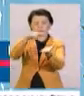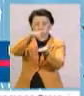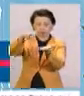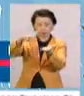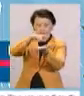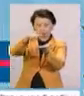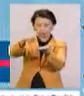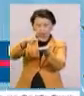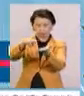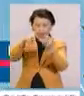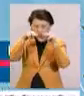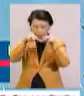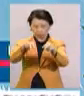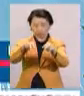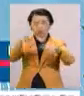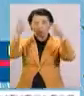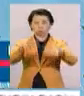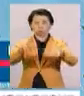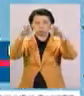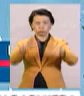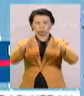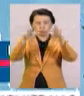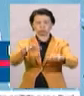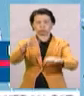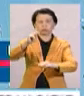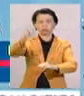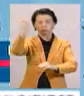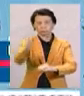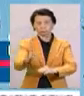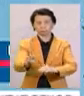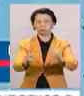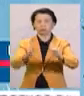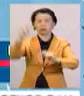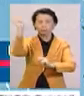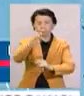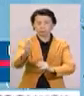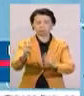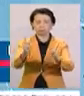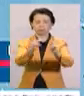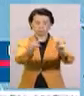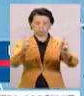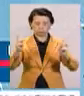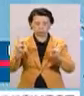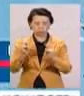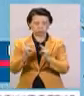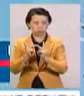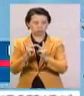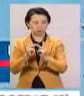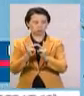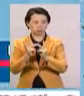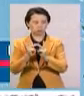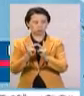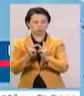terkini, diperhatikan hujan lebat dan ribut petir yang berlaku di kawasan